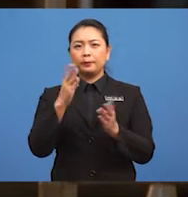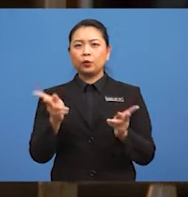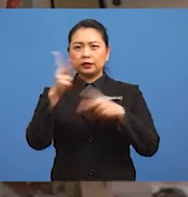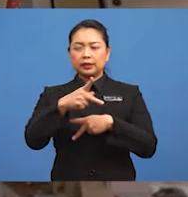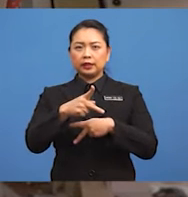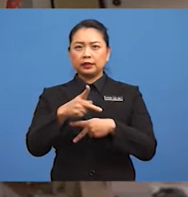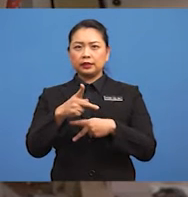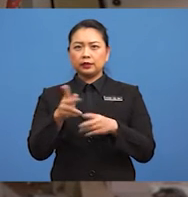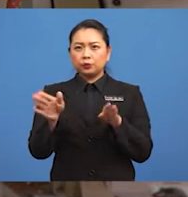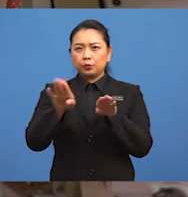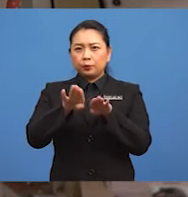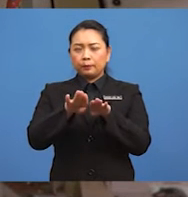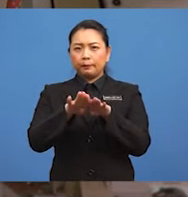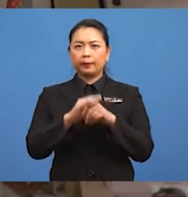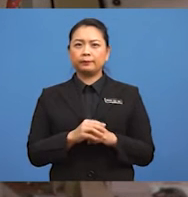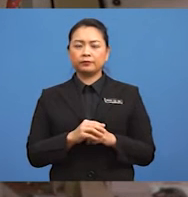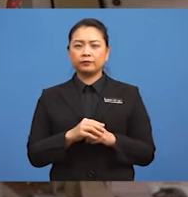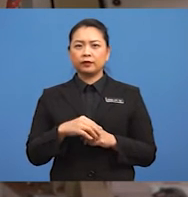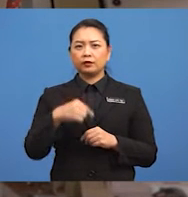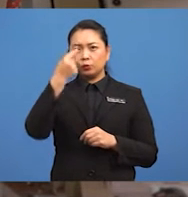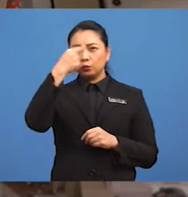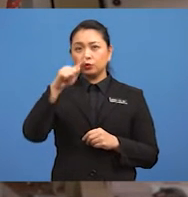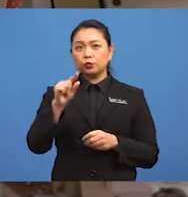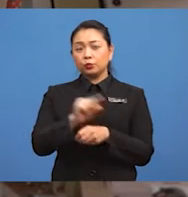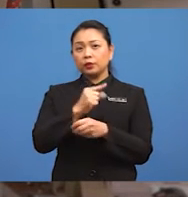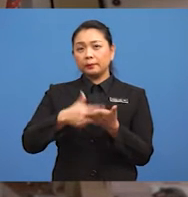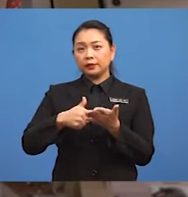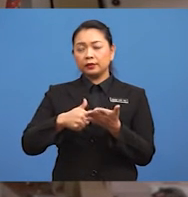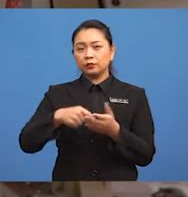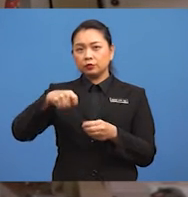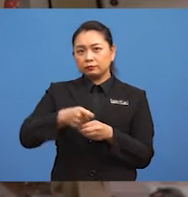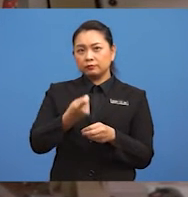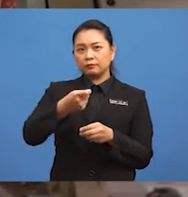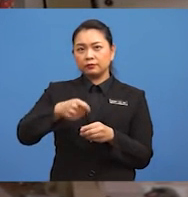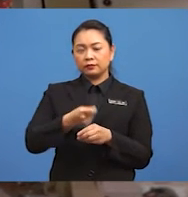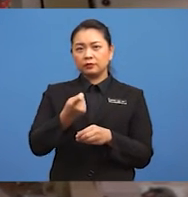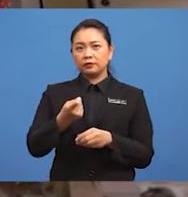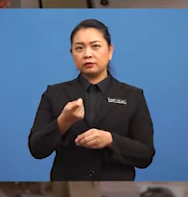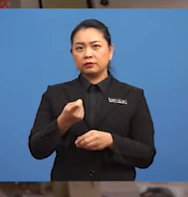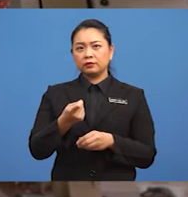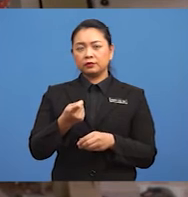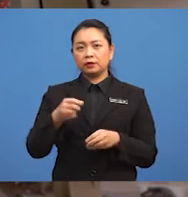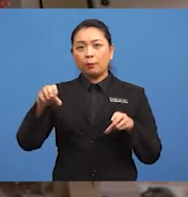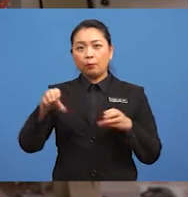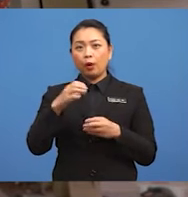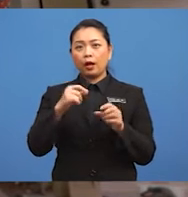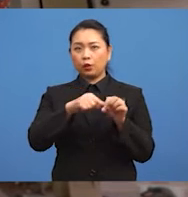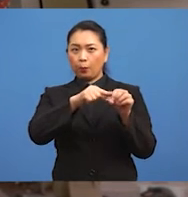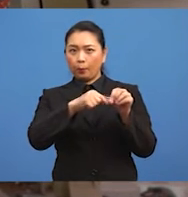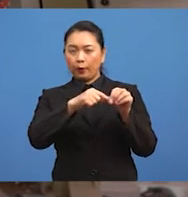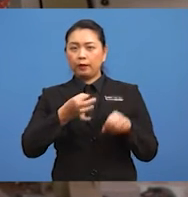berlapik. Peretas digunakan untuk menetas mata jahitan, membuat lubang butang